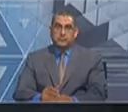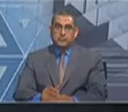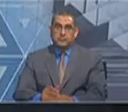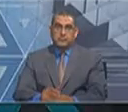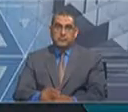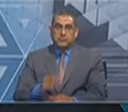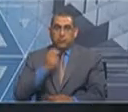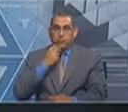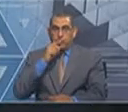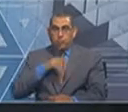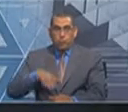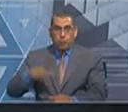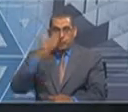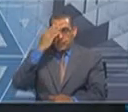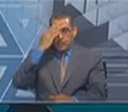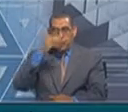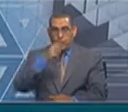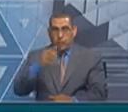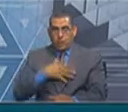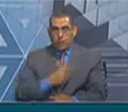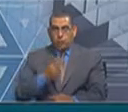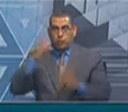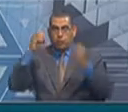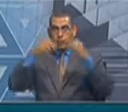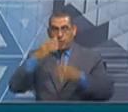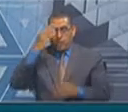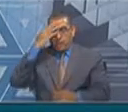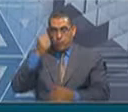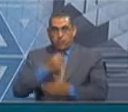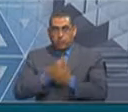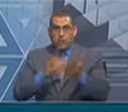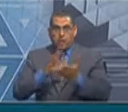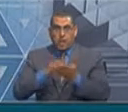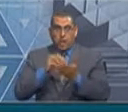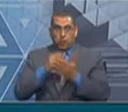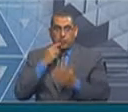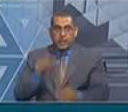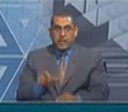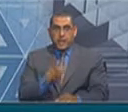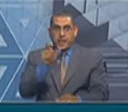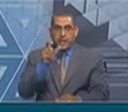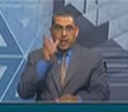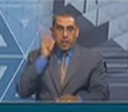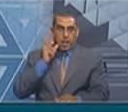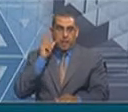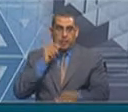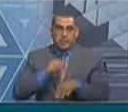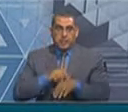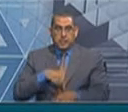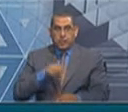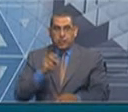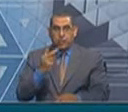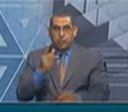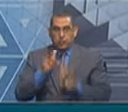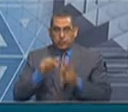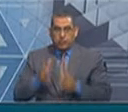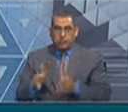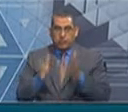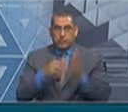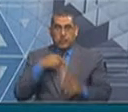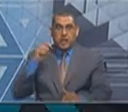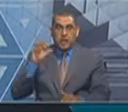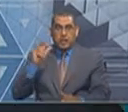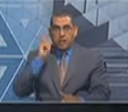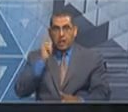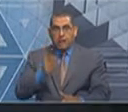أيها السادة، السلام عليكم ورحمة الله تعالى وبركاته، أهلا بكم في بانوراما التي تأتيكم من قناة النيل. وجه الرئيس